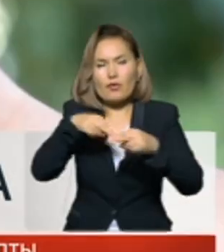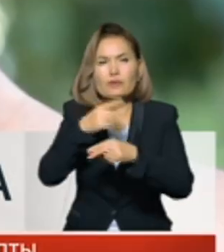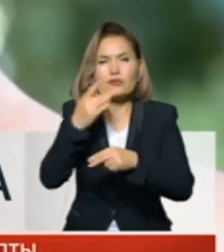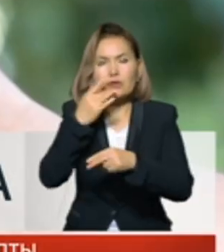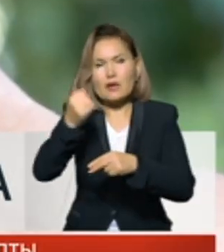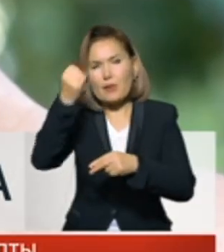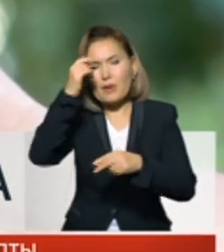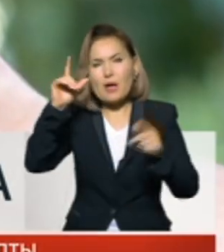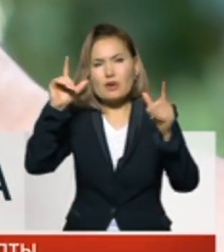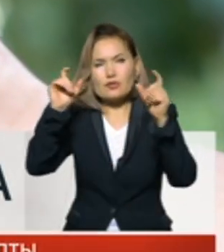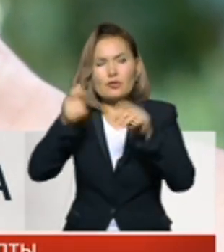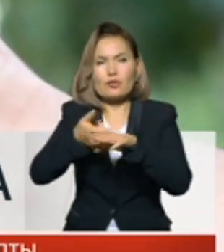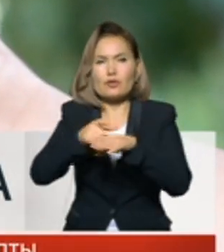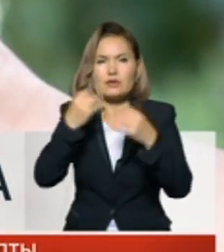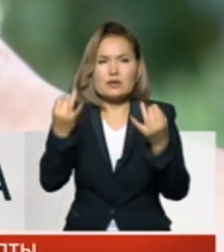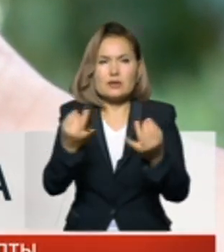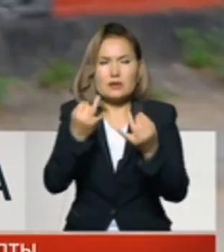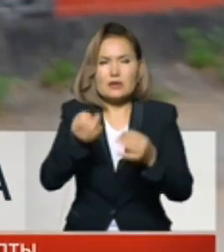жатады.